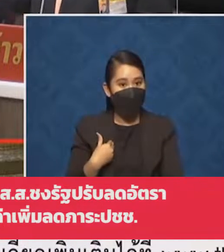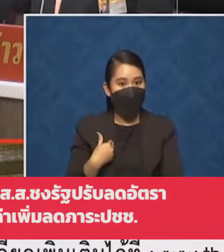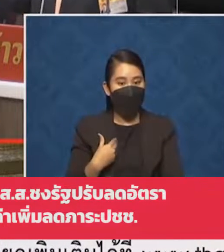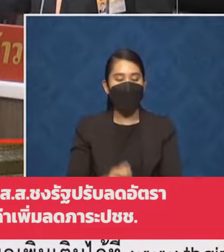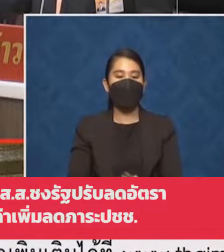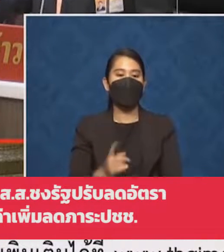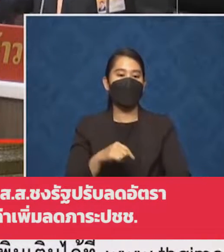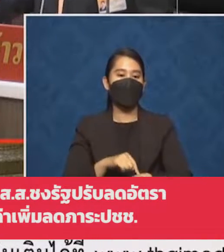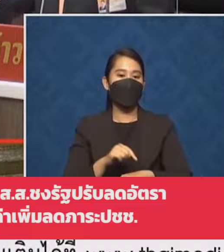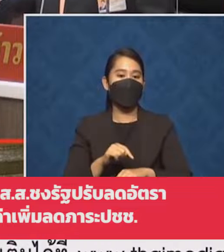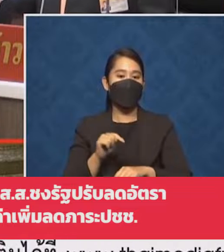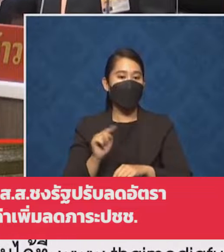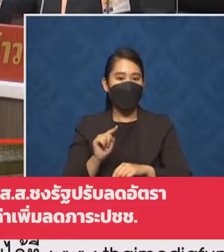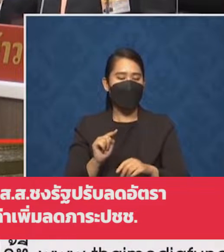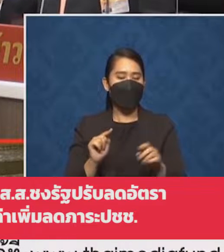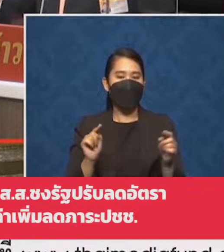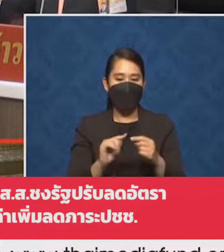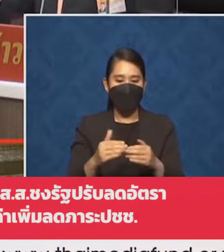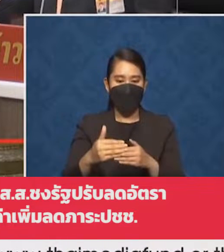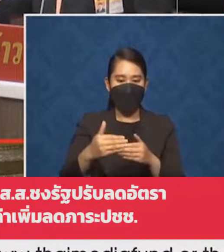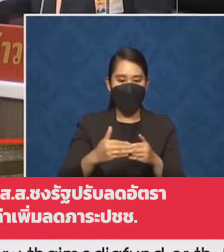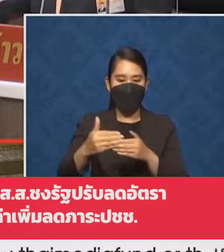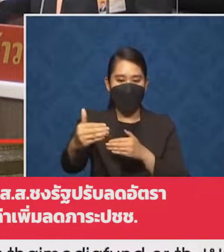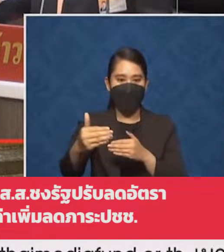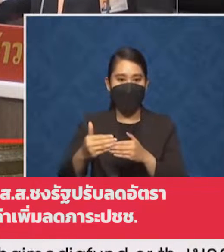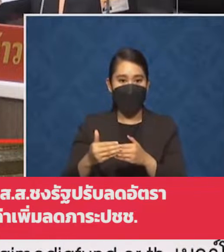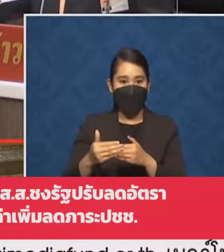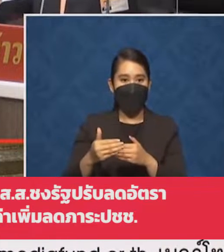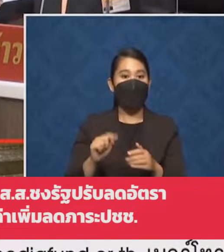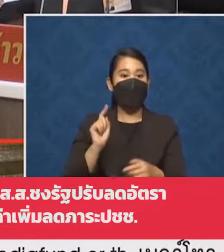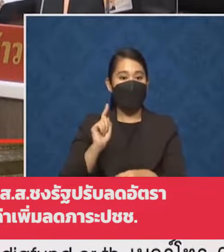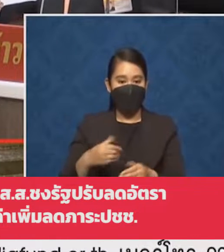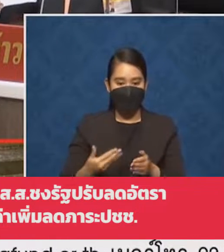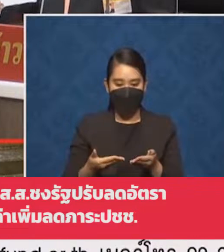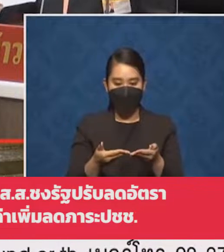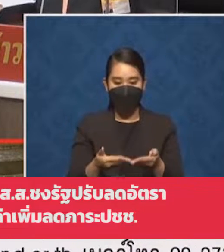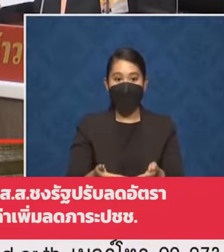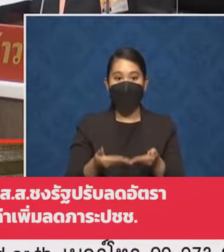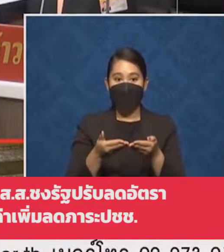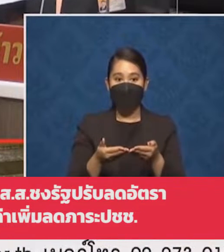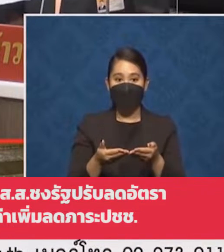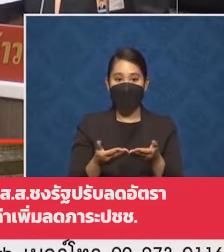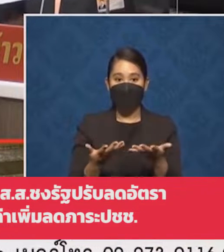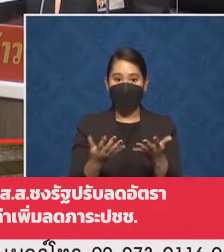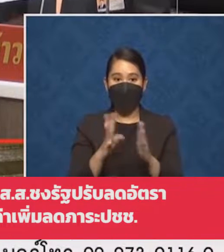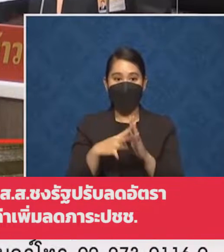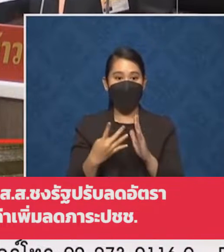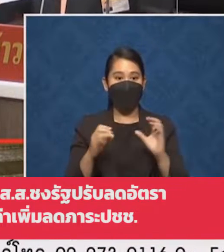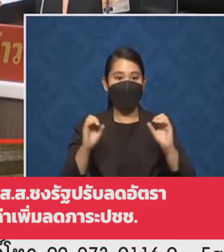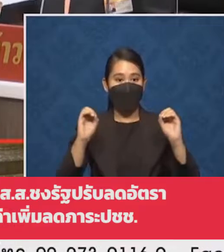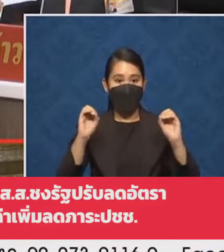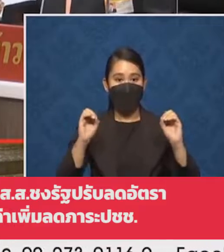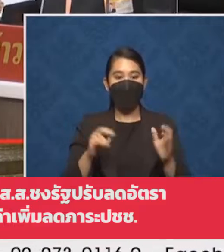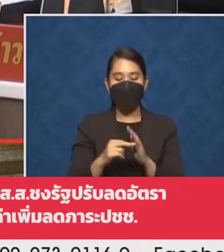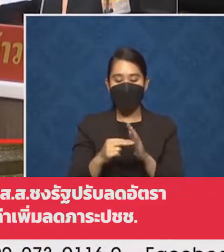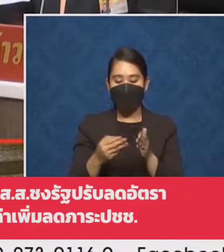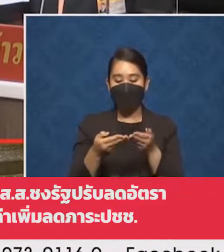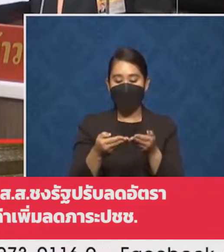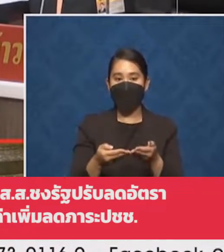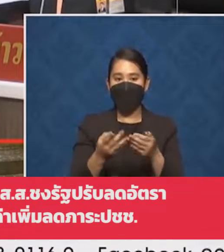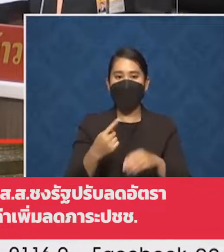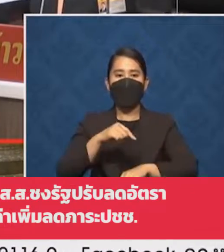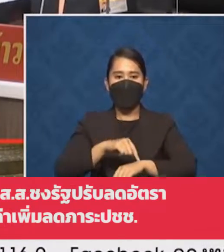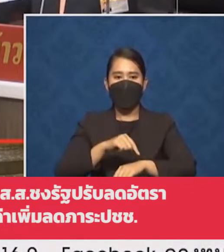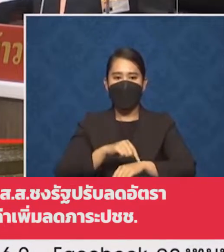12:36 น.ส.ส.สลับถกปัญหาความเดือดร้อนของประชาชนเสนอรัฐปรับลดอัตราภาษีมูลค่าเพิ่มลดภาระค่าครองชีพเร่งแก้ปัญ